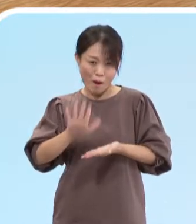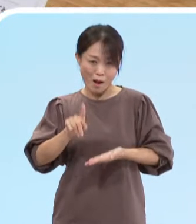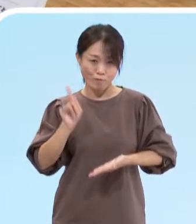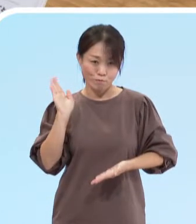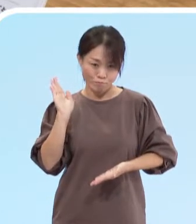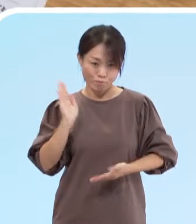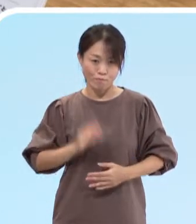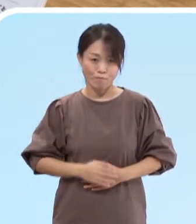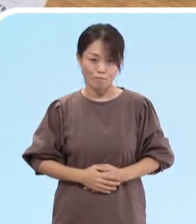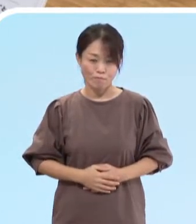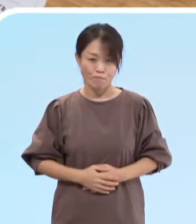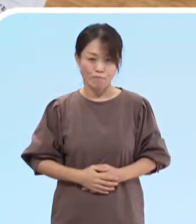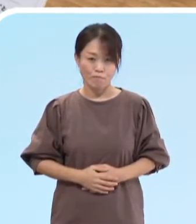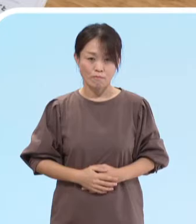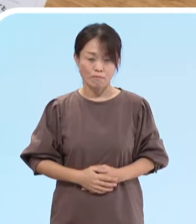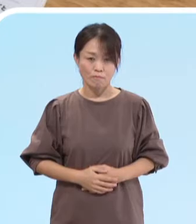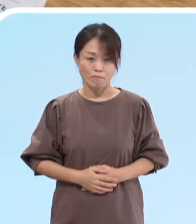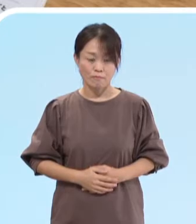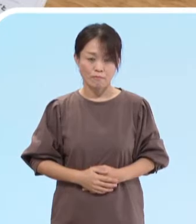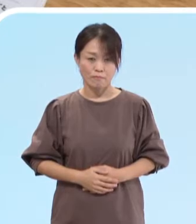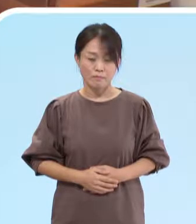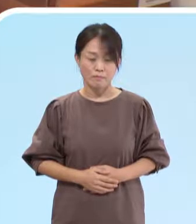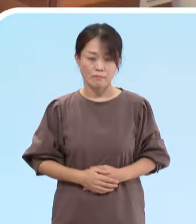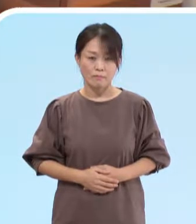じられる展示もあります。